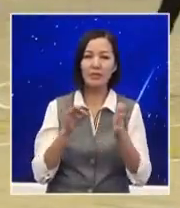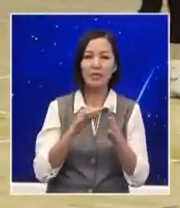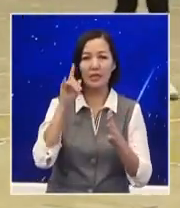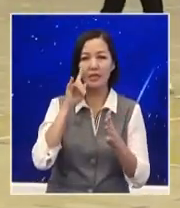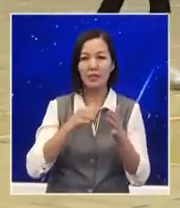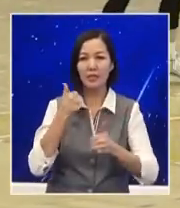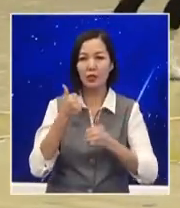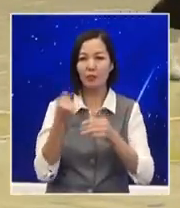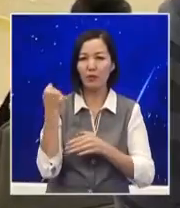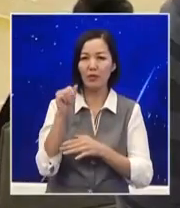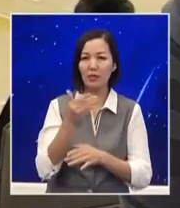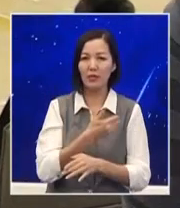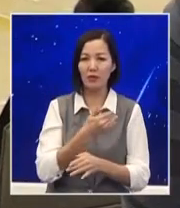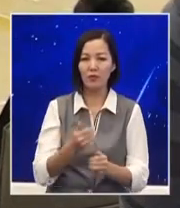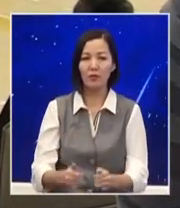чемпионы атану.